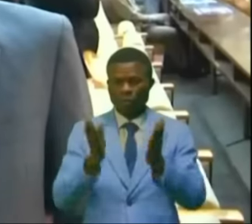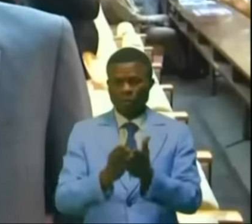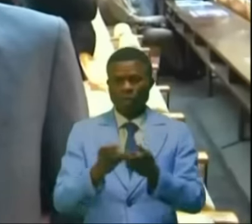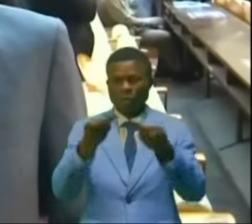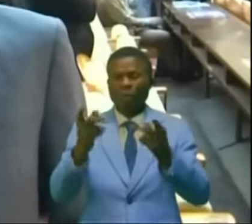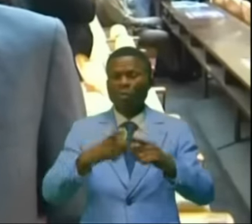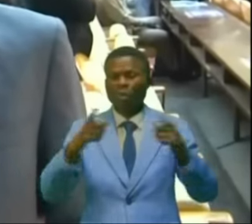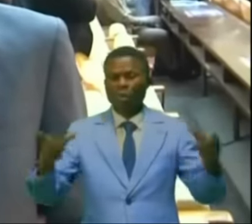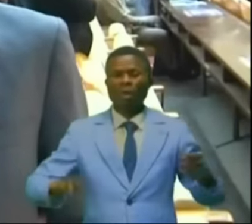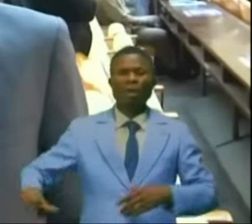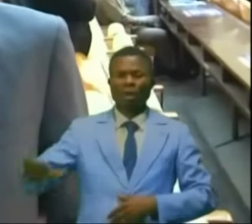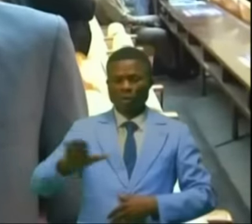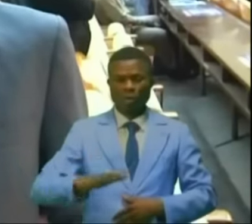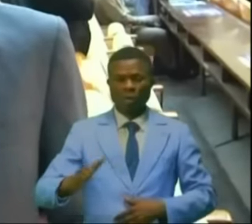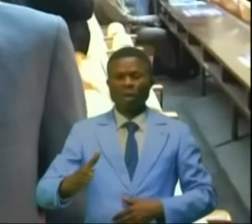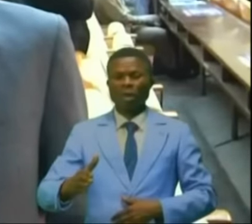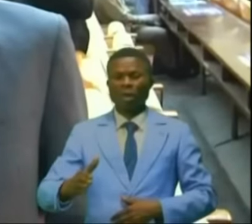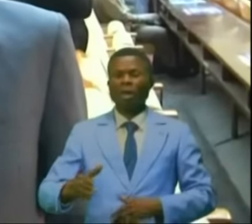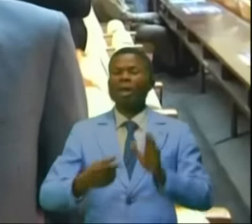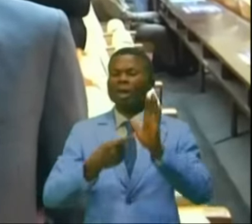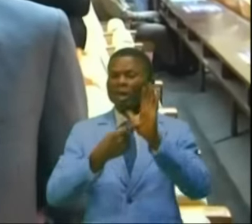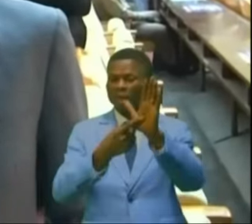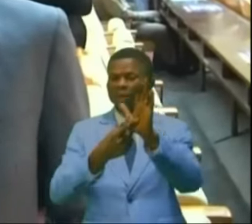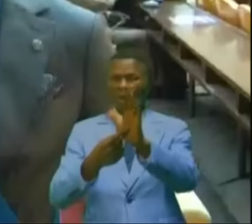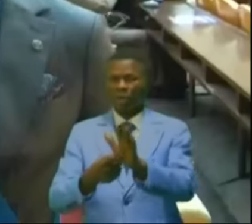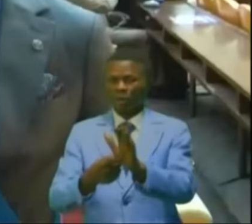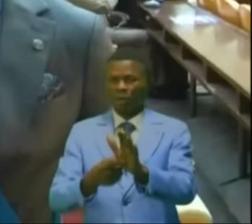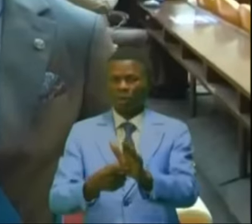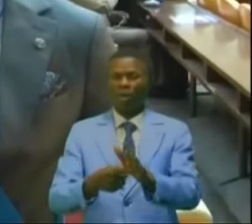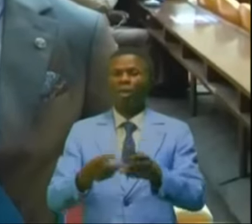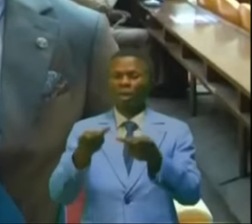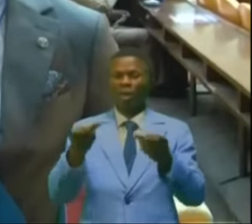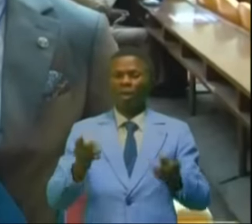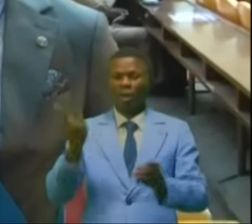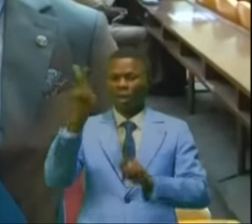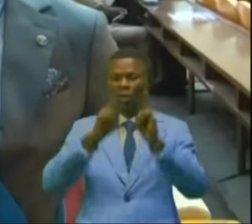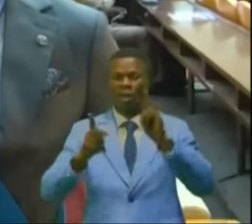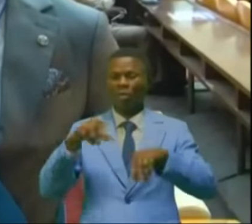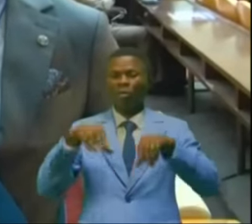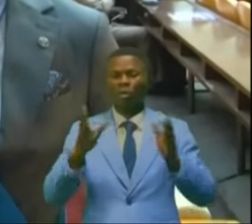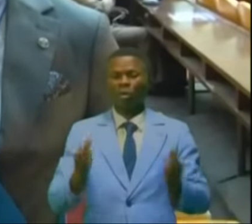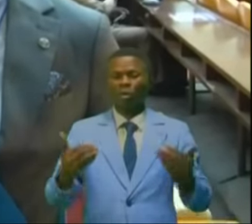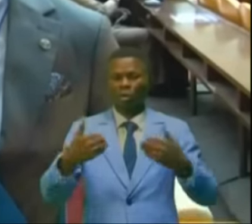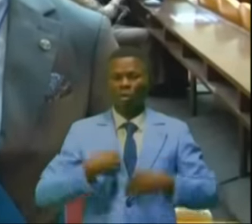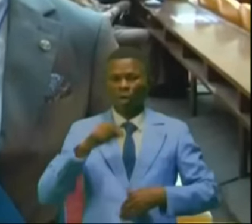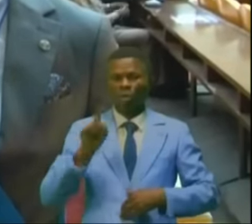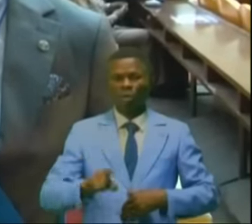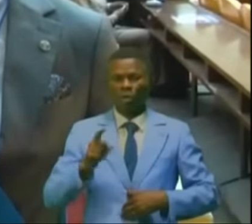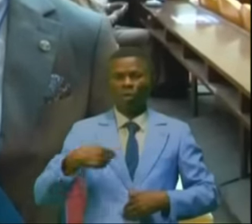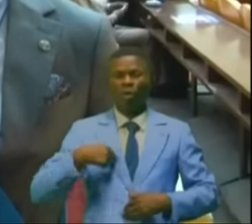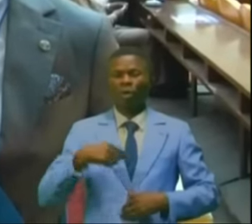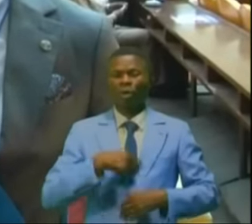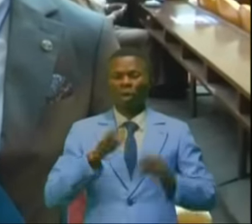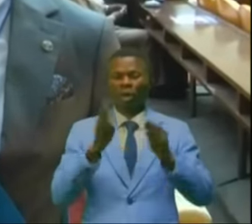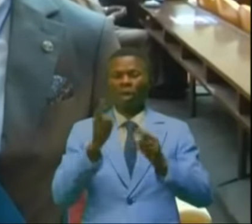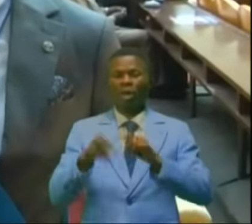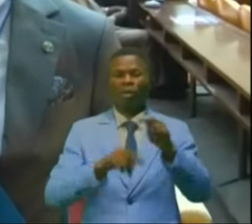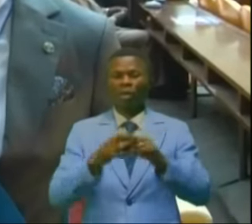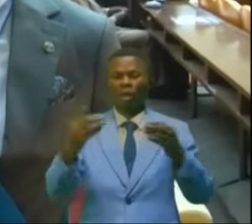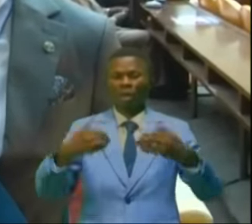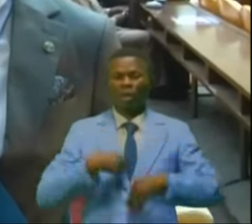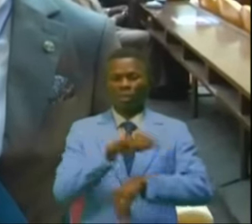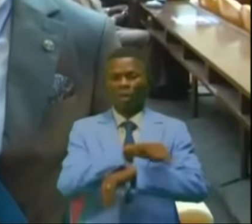espaces du pays puissent être représentés géographiquement. Le peuple congolais a besoin qu'aujourd'hui que l'Assemblée puisse avoir un